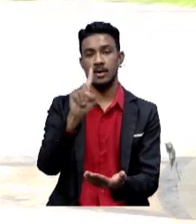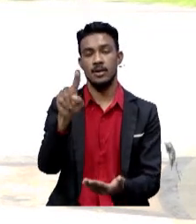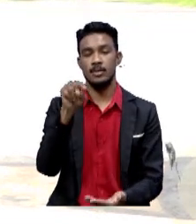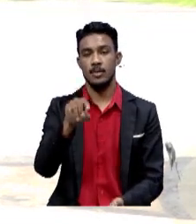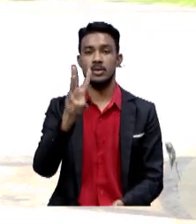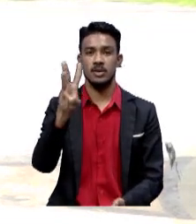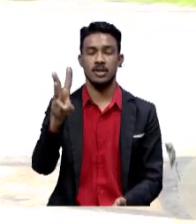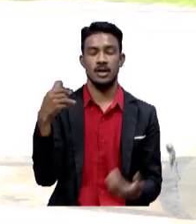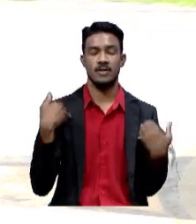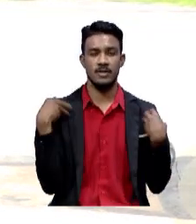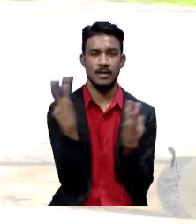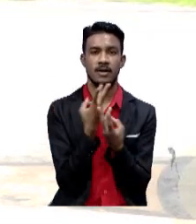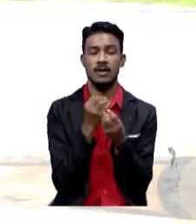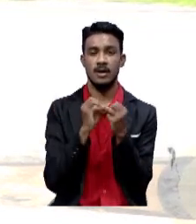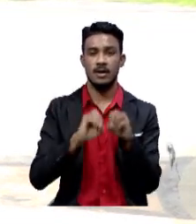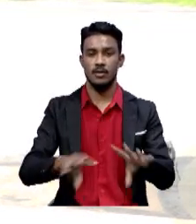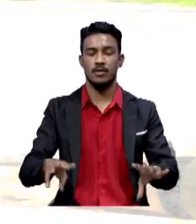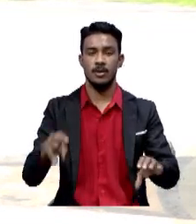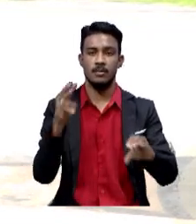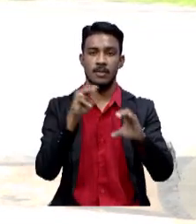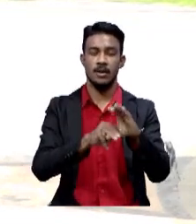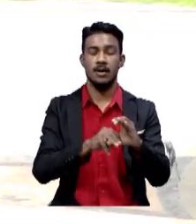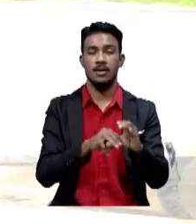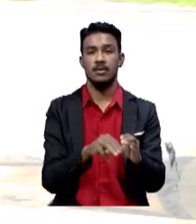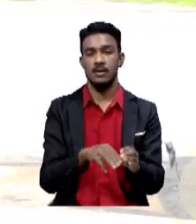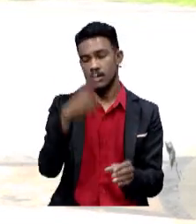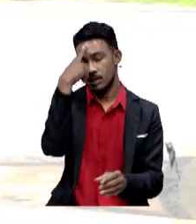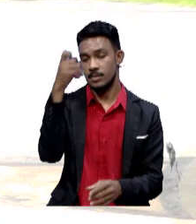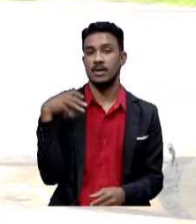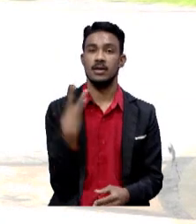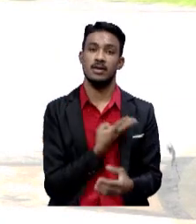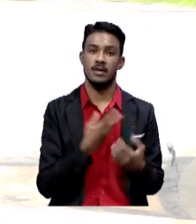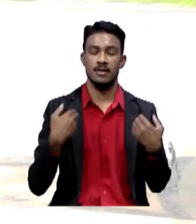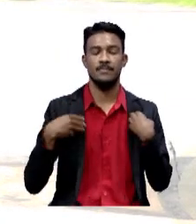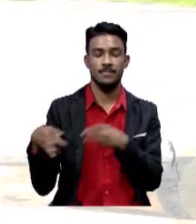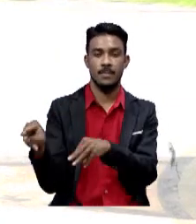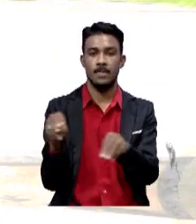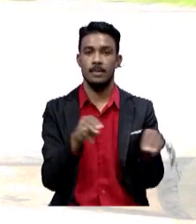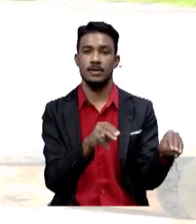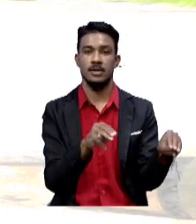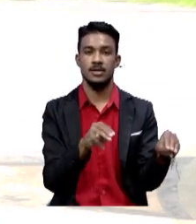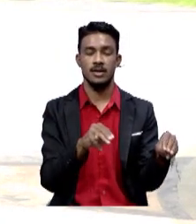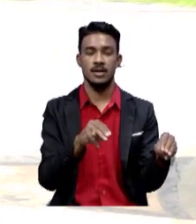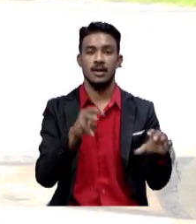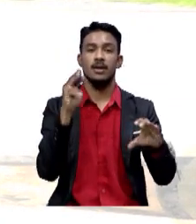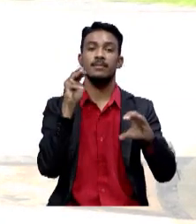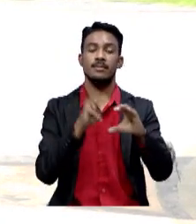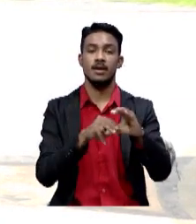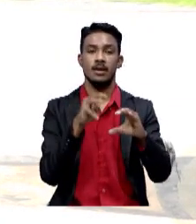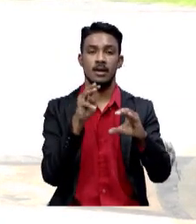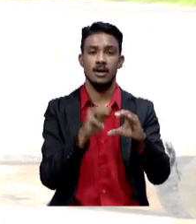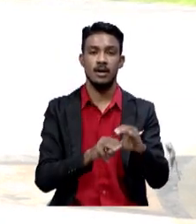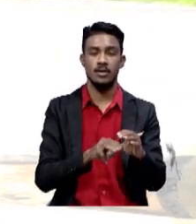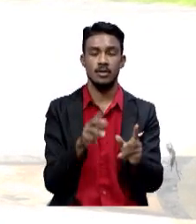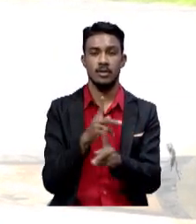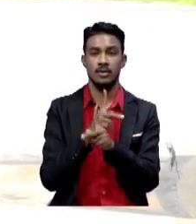tambah fatoris balon ni be mudahan sa iha mercado ekidari no